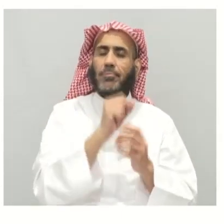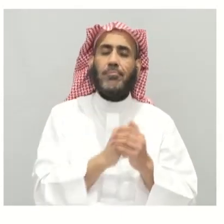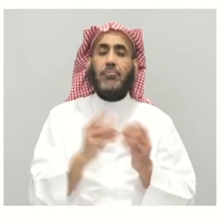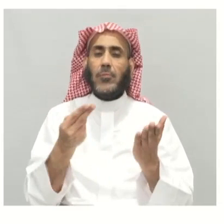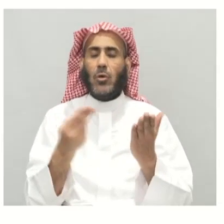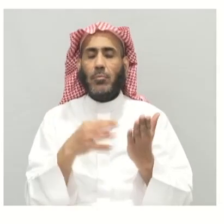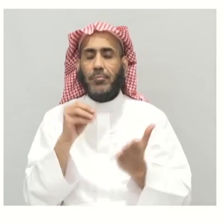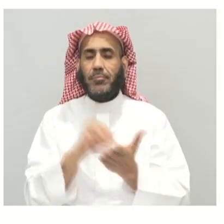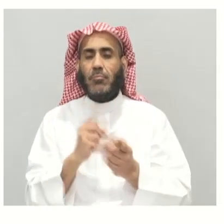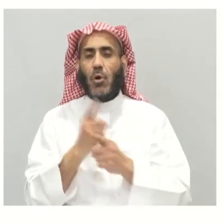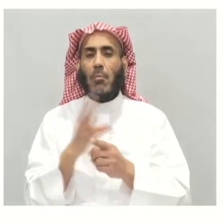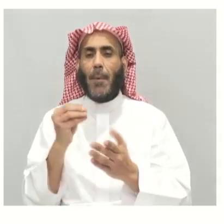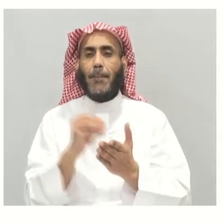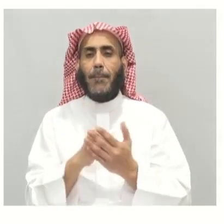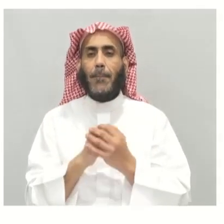نكتب